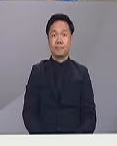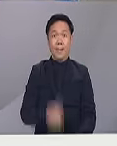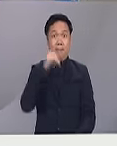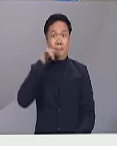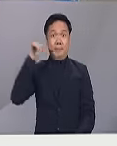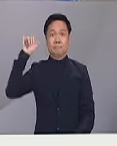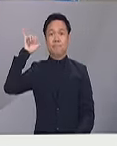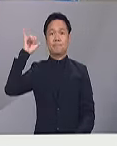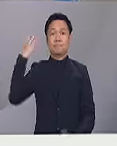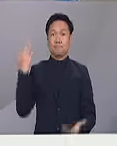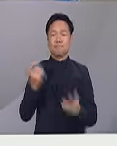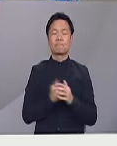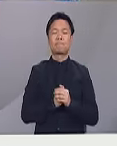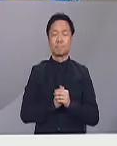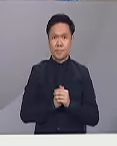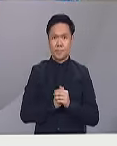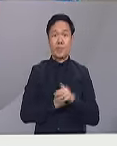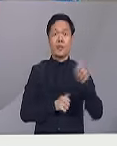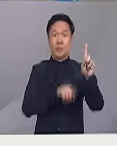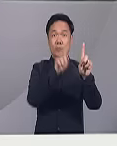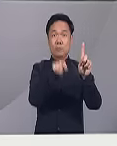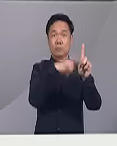Semalam, sebanyak